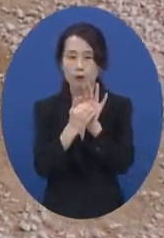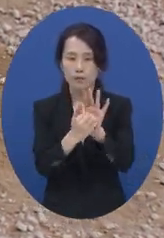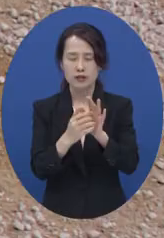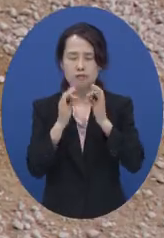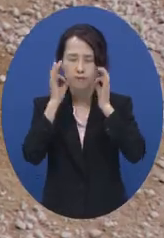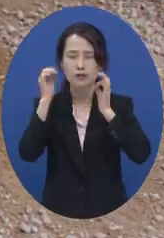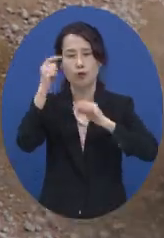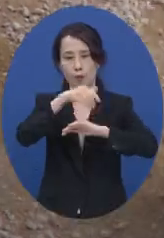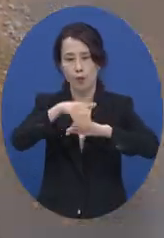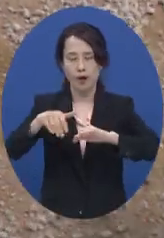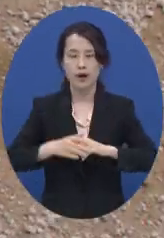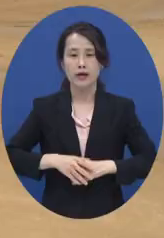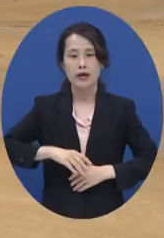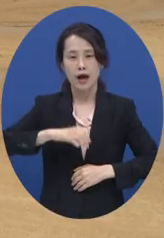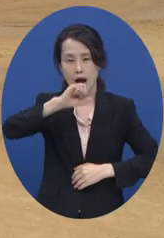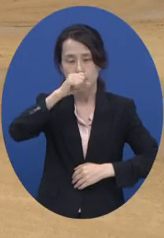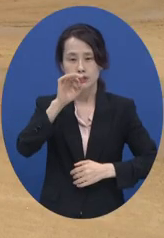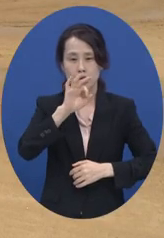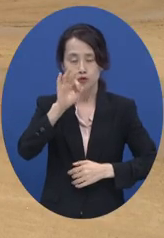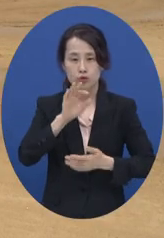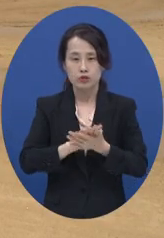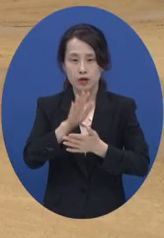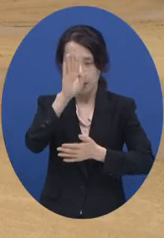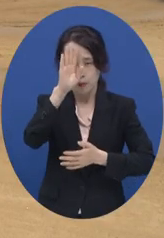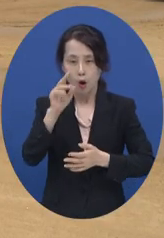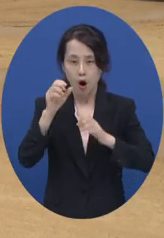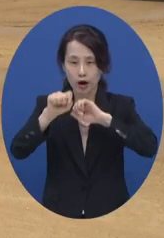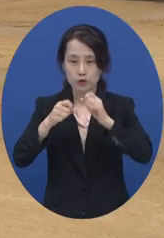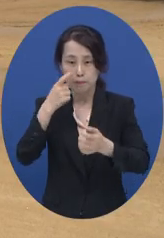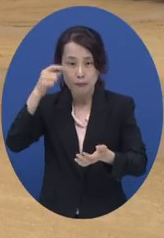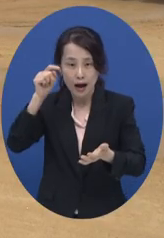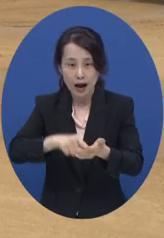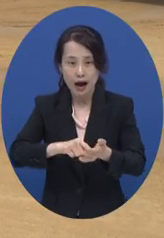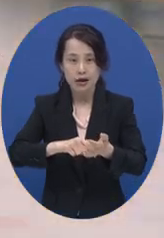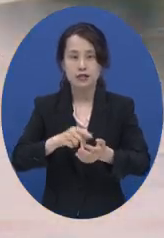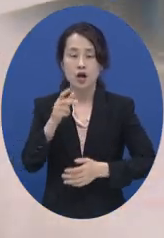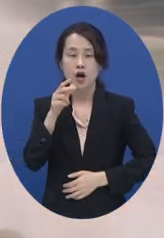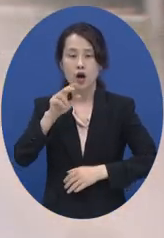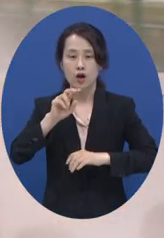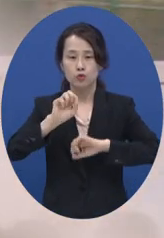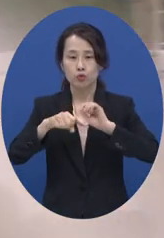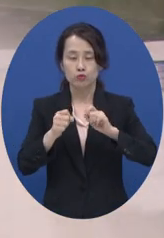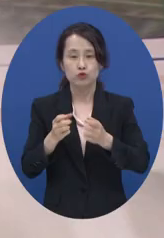계획. 아프리카 돼지열병으로 의심되는 가축이 발견되면 경기도